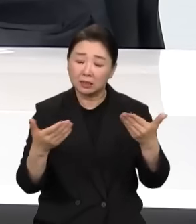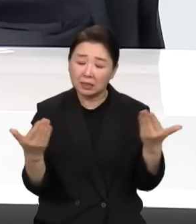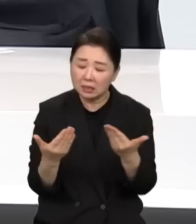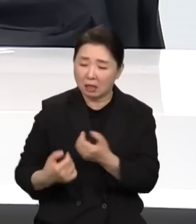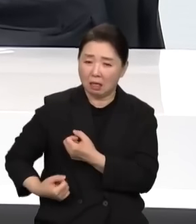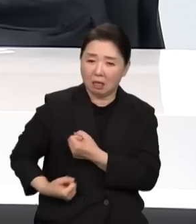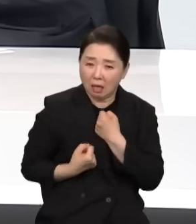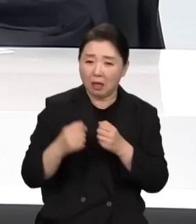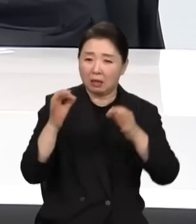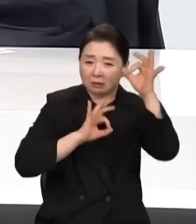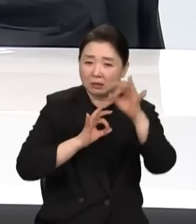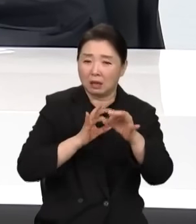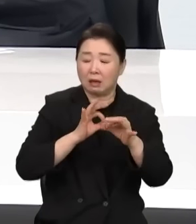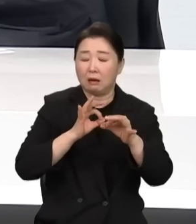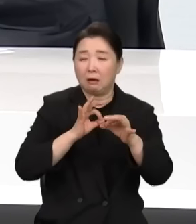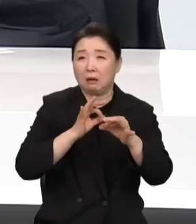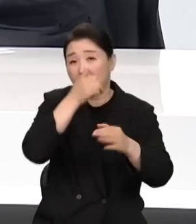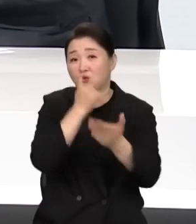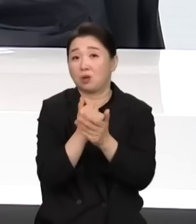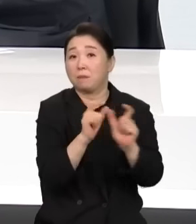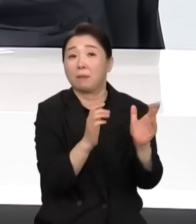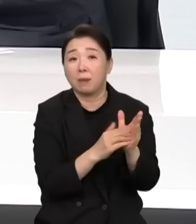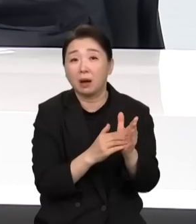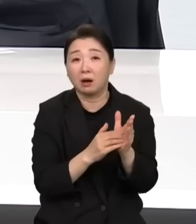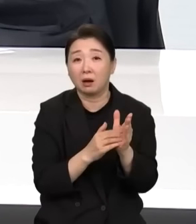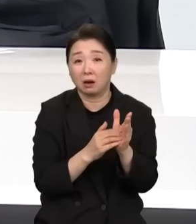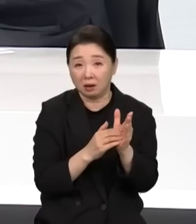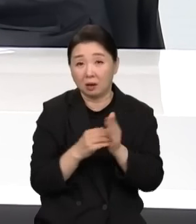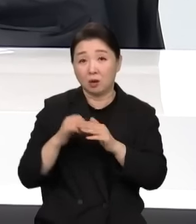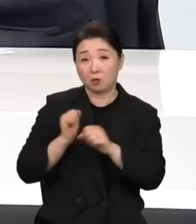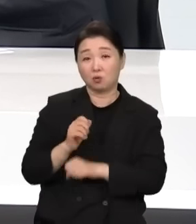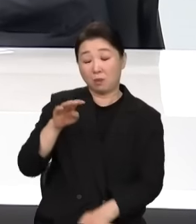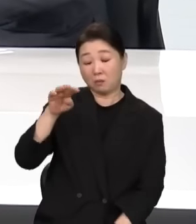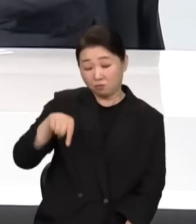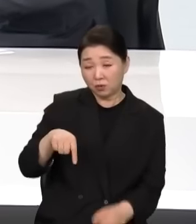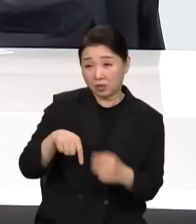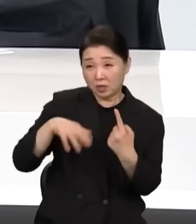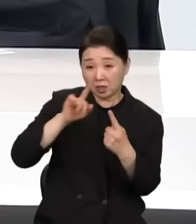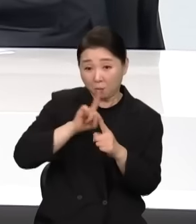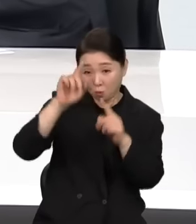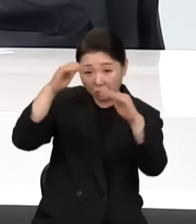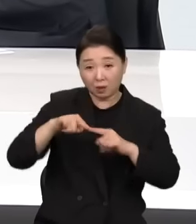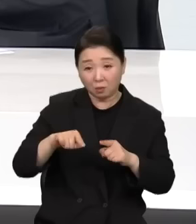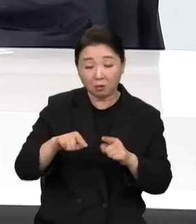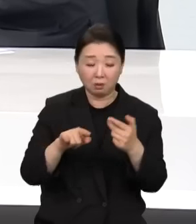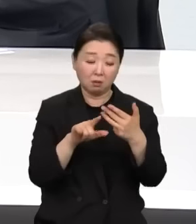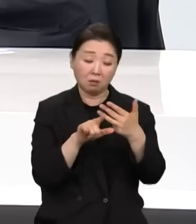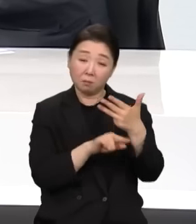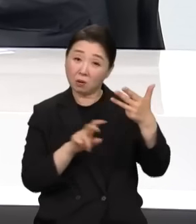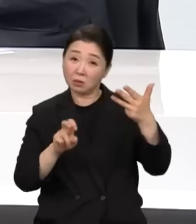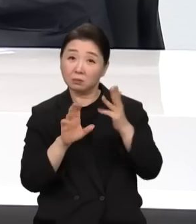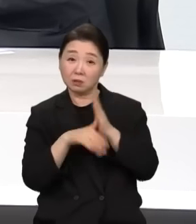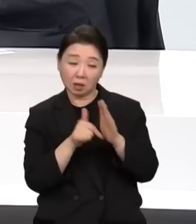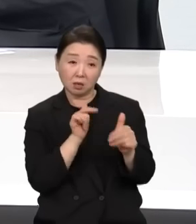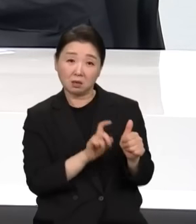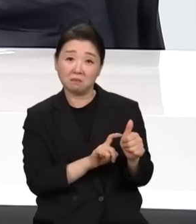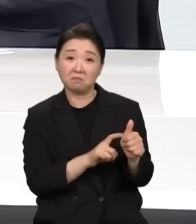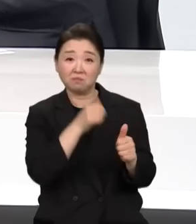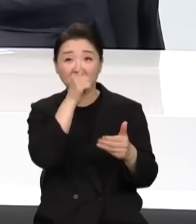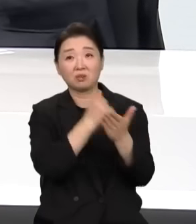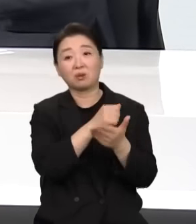혐의가 적용이 돼 있었는데 국방부 조사본부의 조사 이제 1차 보고서에 그런데 8월 20일에는 임성근 사단장